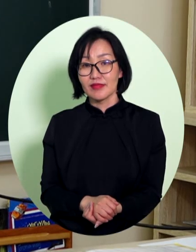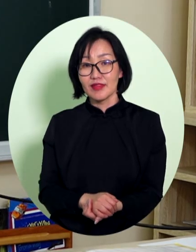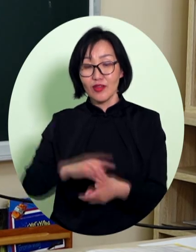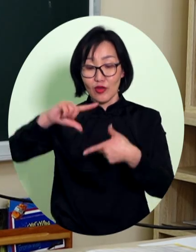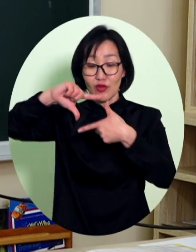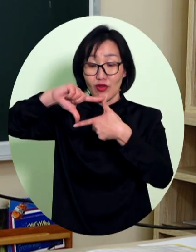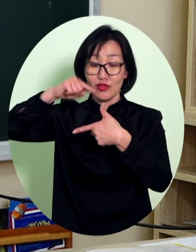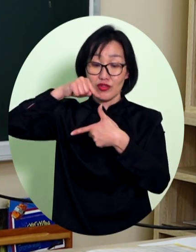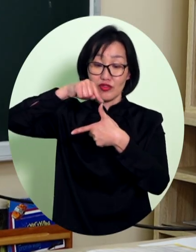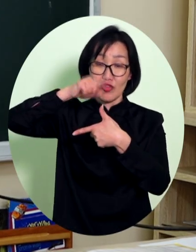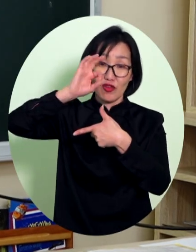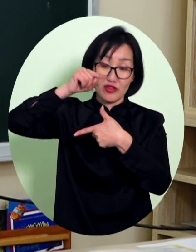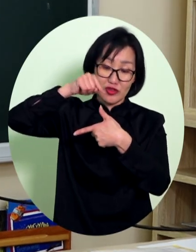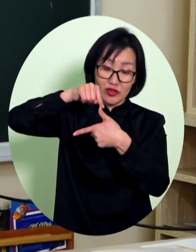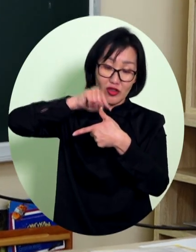тэмдэглээд